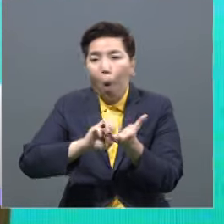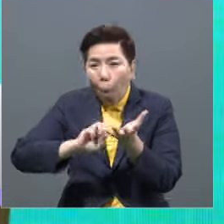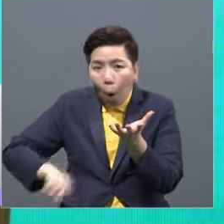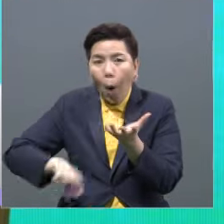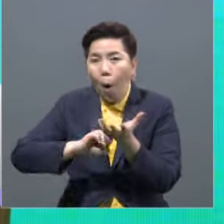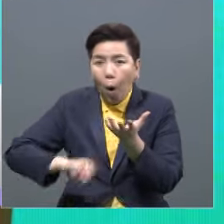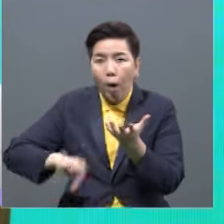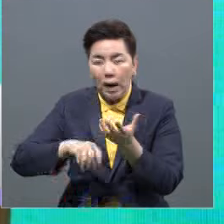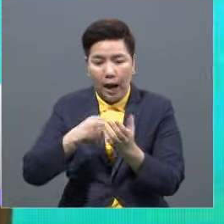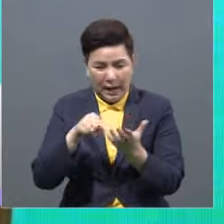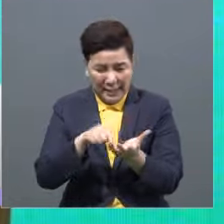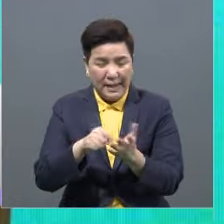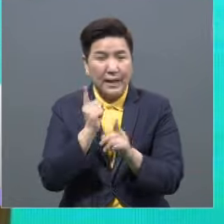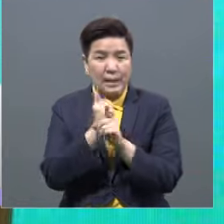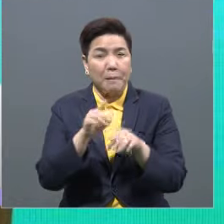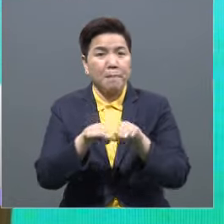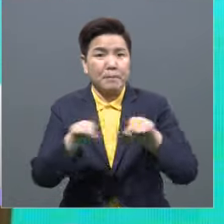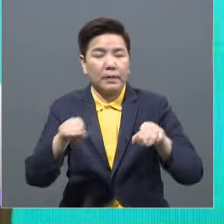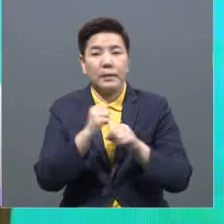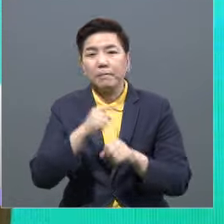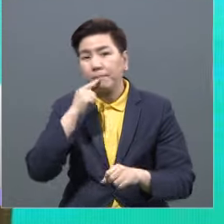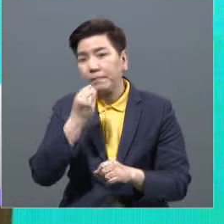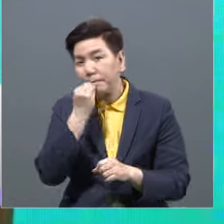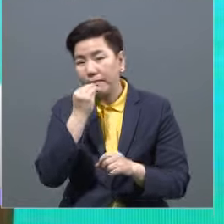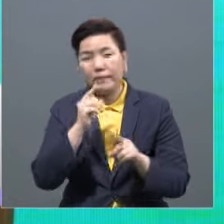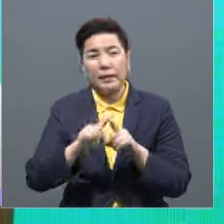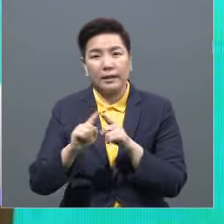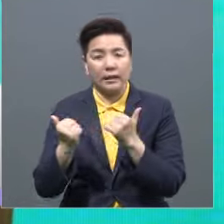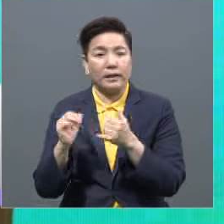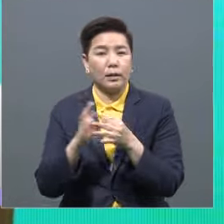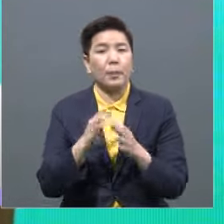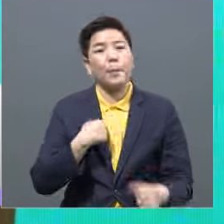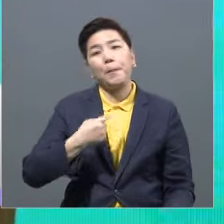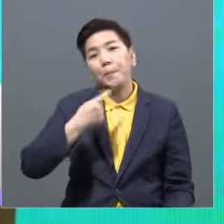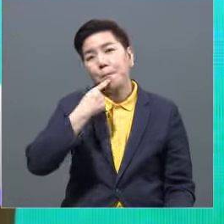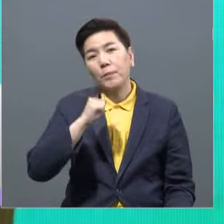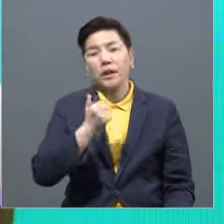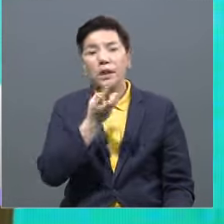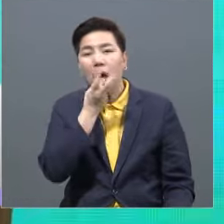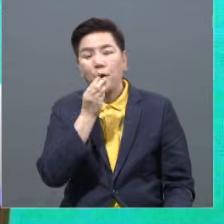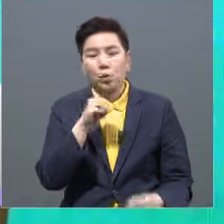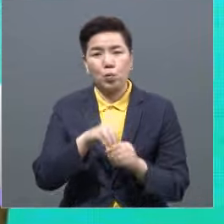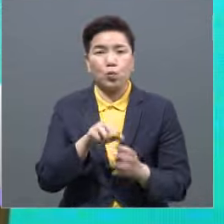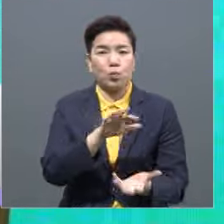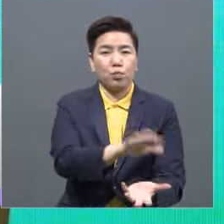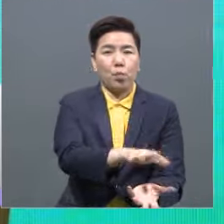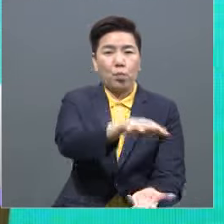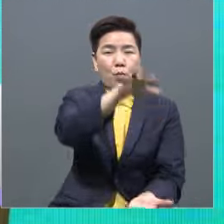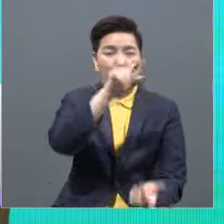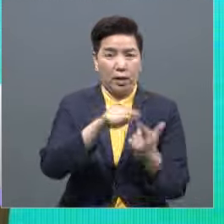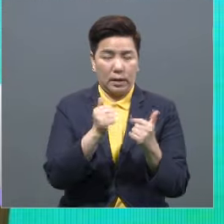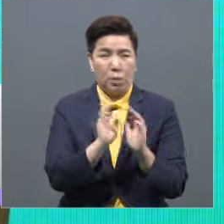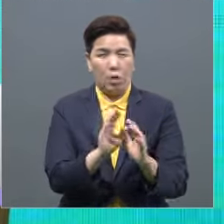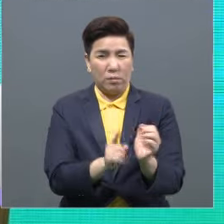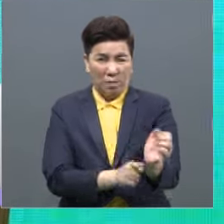ครับเลือกให้ได้มาตรฐานในการจำหน่ายนะครับเพราะฉะนั้นก็อยากเรียนครับว่าข้าวที่อยู่ในโกดังนี้นะครับเนื่องจากเราเก็บม